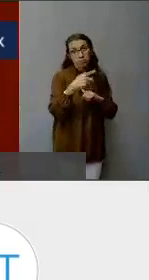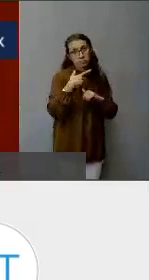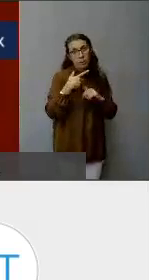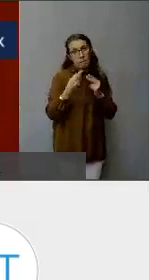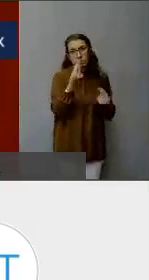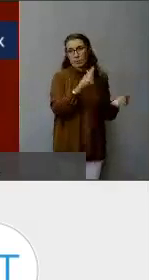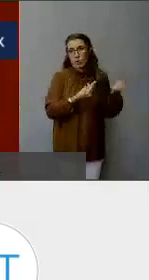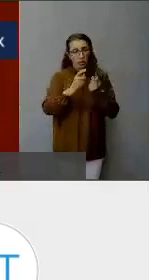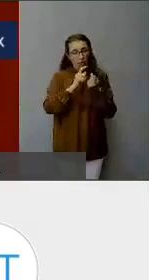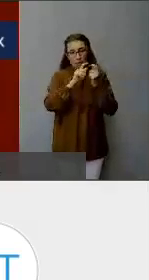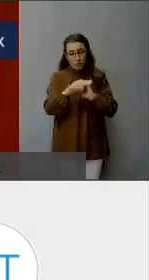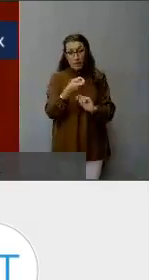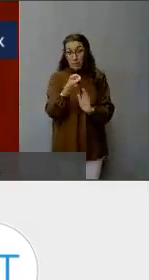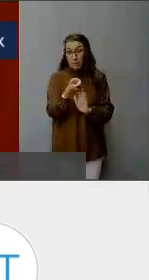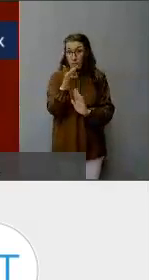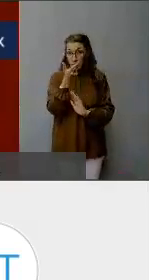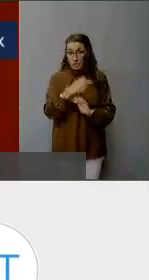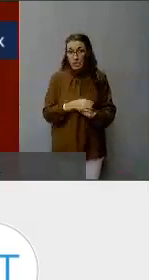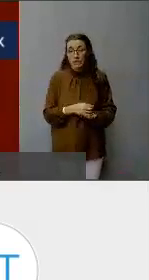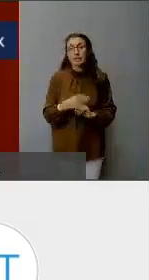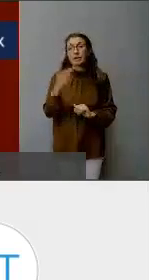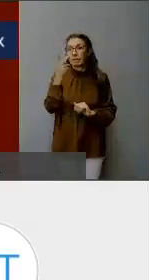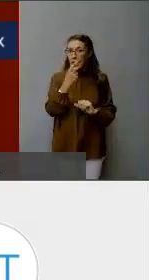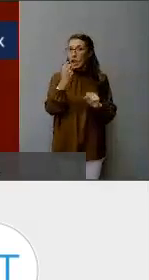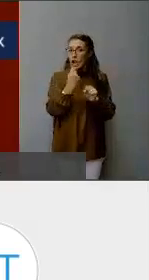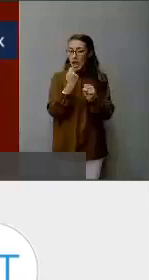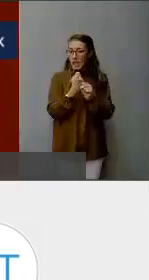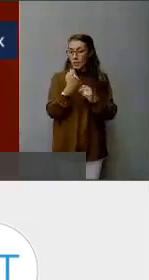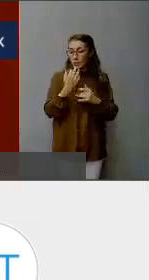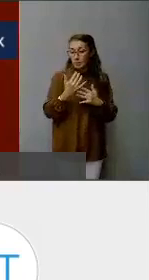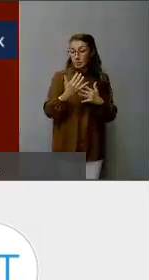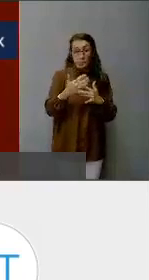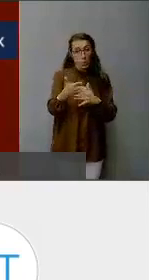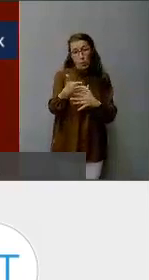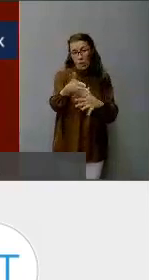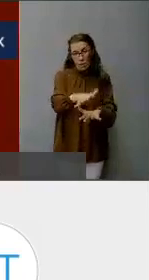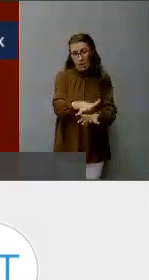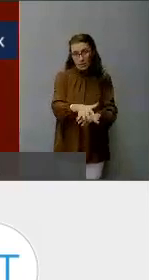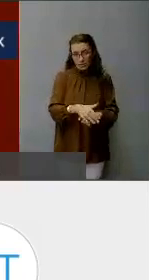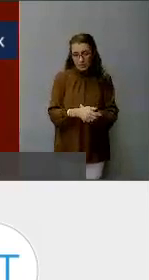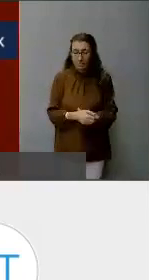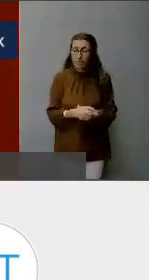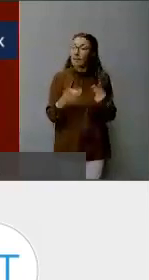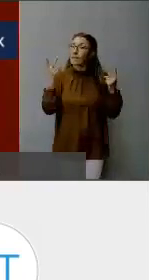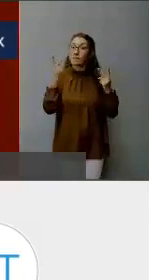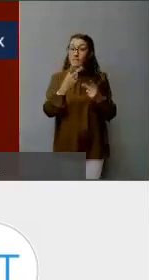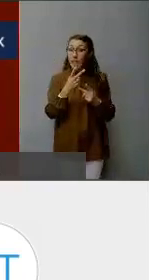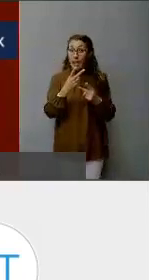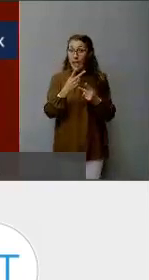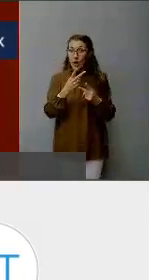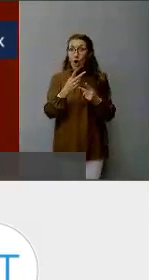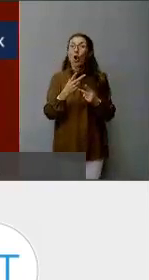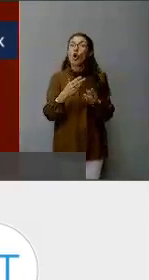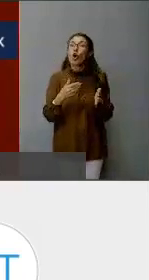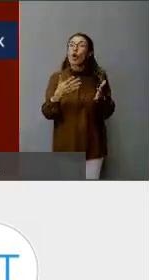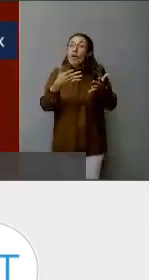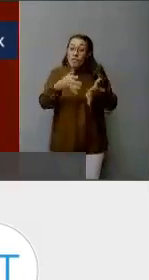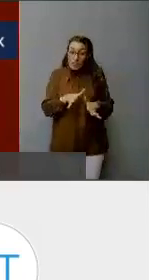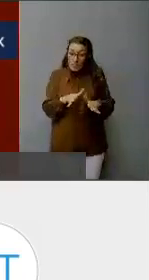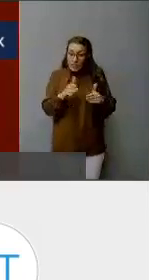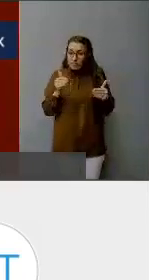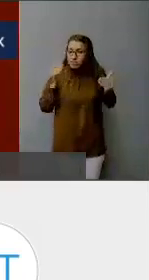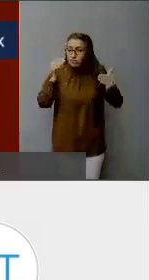detto questo i lavori procedono speditamente verso la conclusione il termine e non sarà assolutamente prorogato da parte